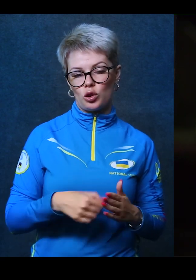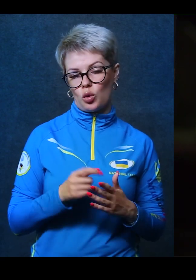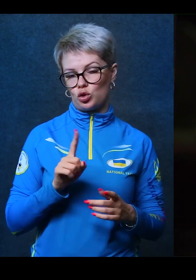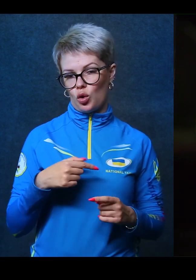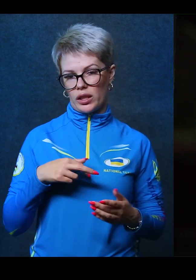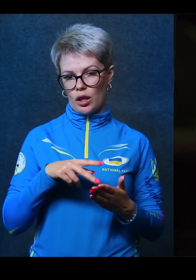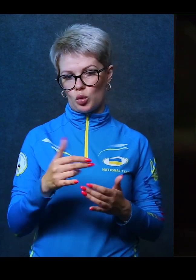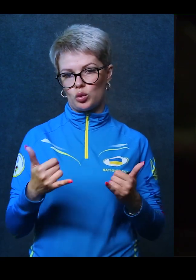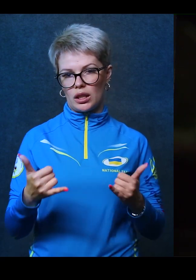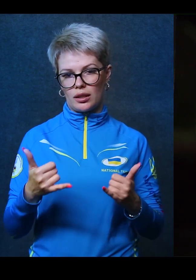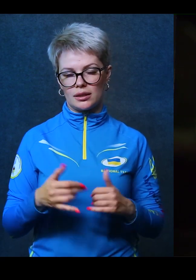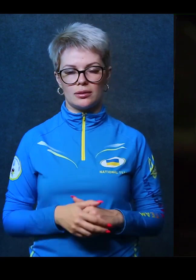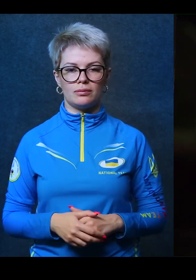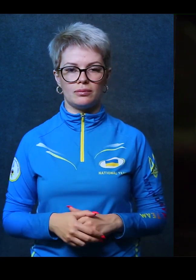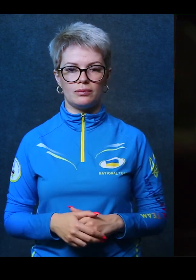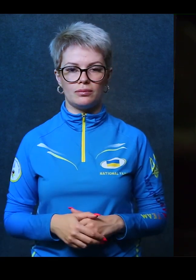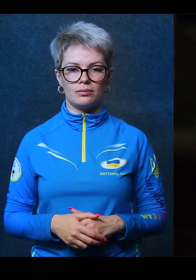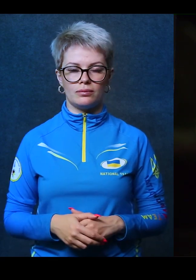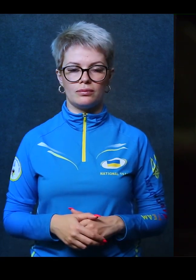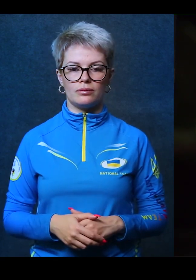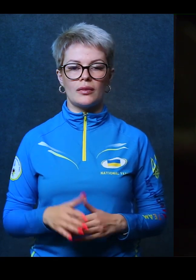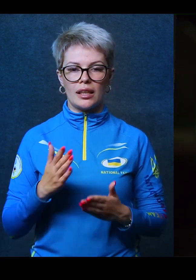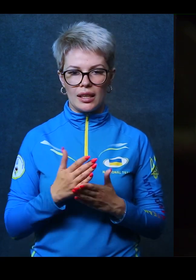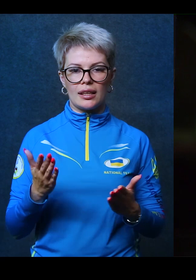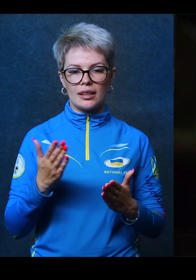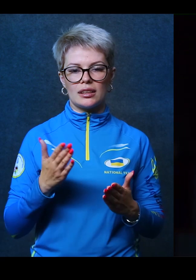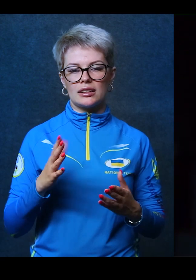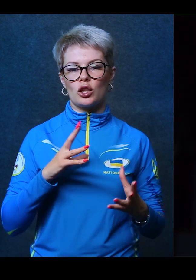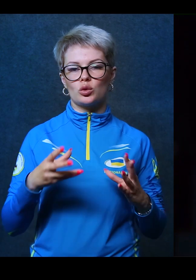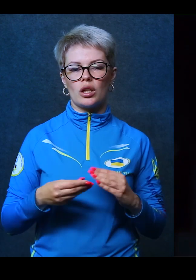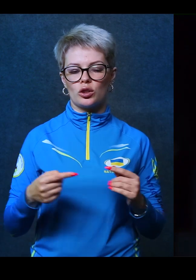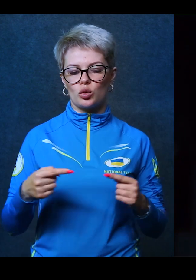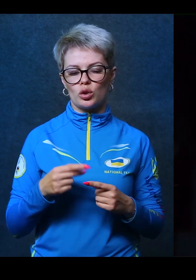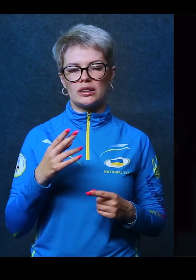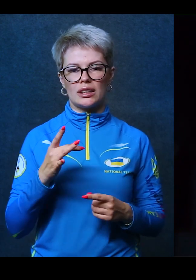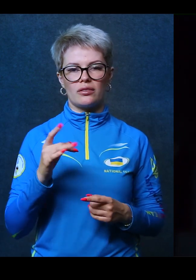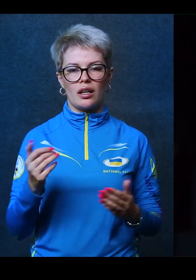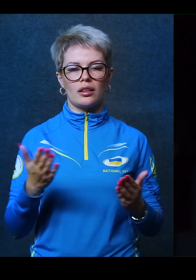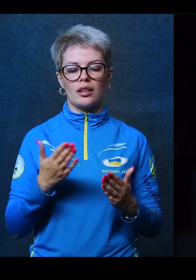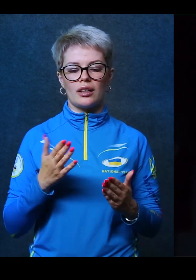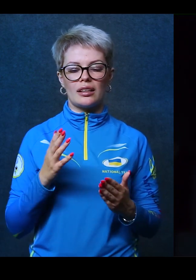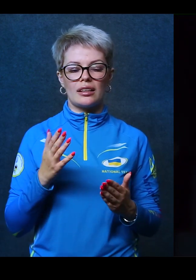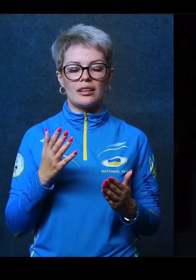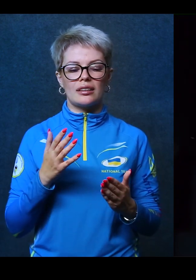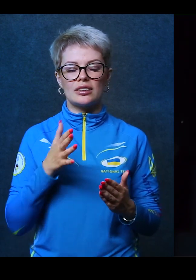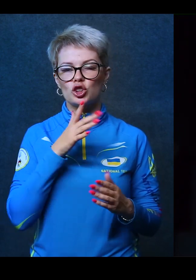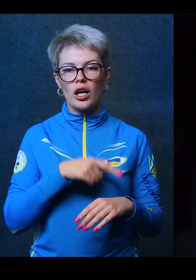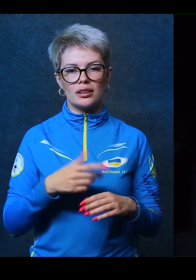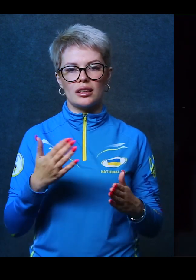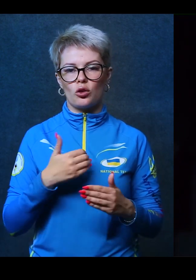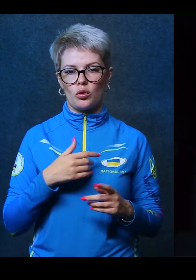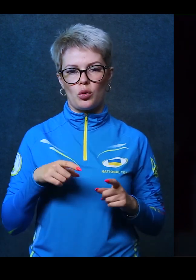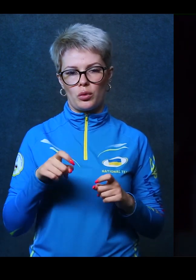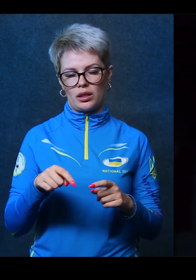чого я йду зараз. А є якийсь точний результат, ось точна цифра, за який час, наприклад, ти хотів